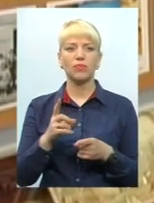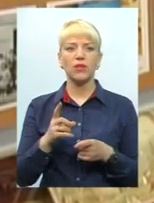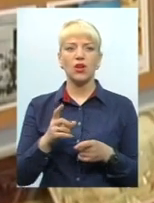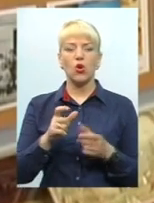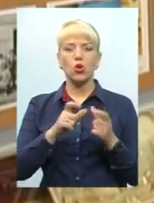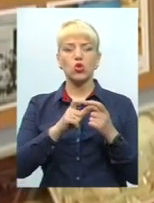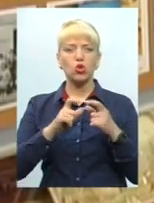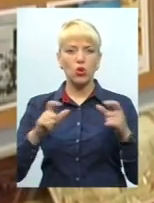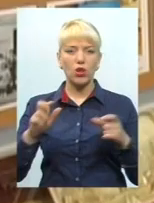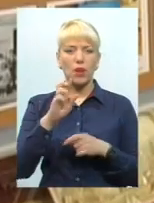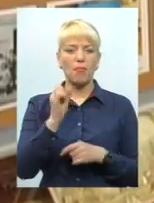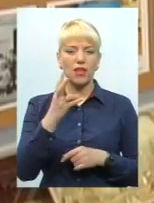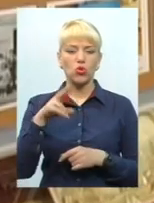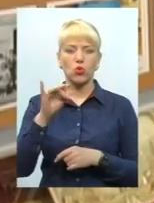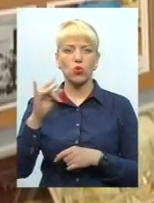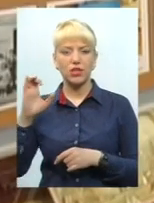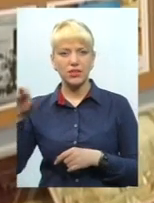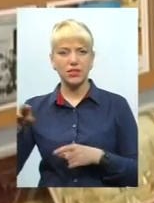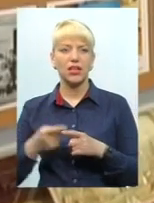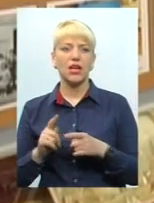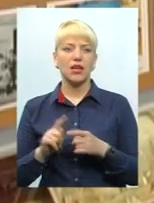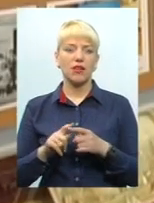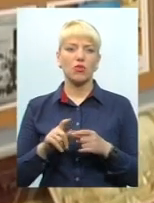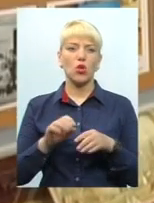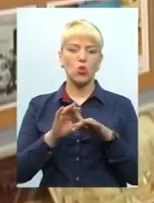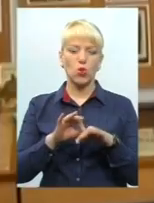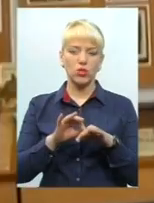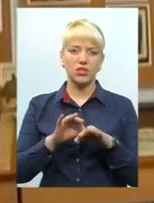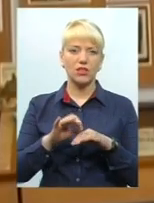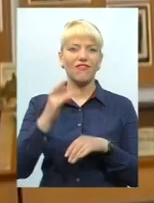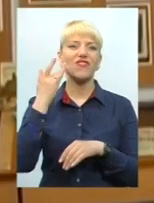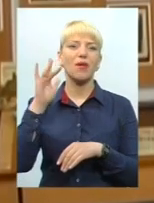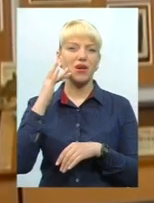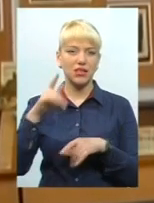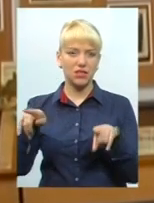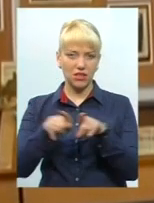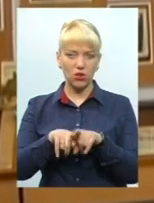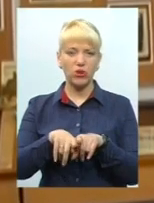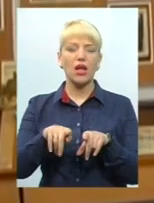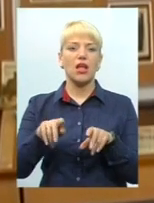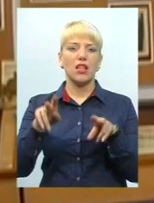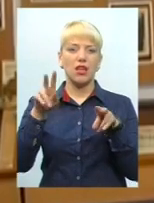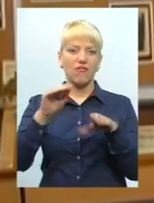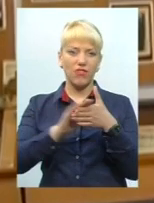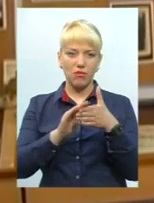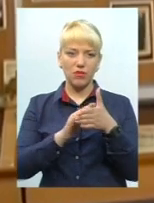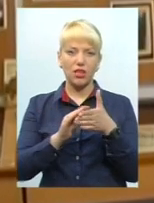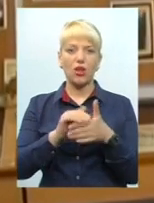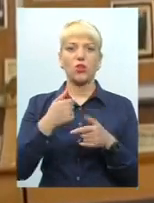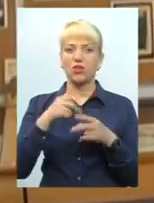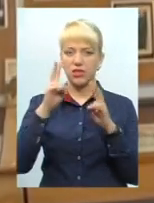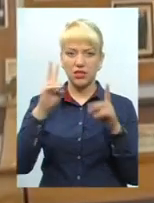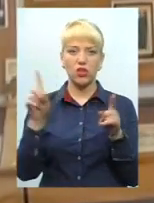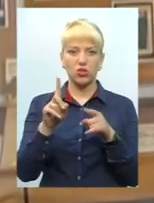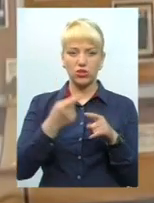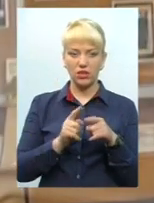бандурейського мистецтва носить ім'я Костя Місевича, а до недавнього часу у нас у Лезневі не знали про таку відому особистість, яка закінчила наш навчальний